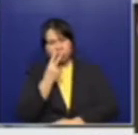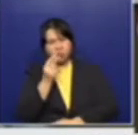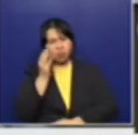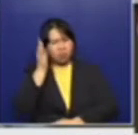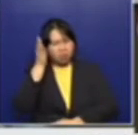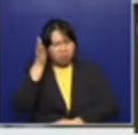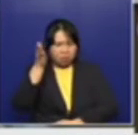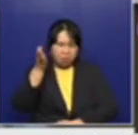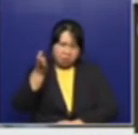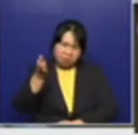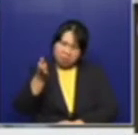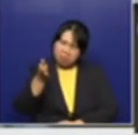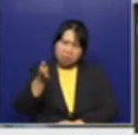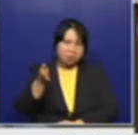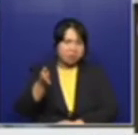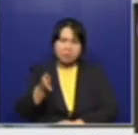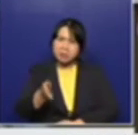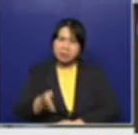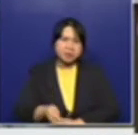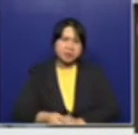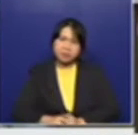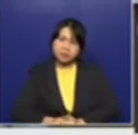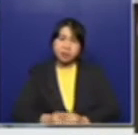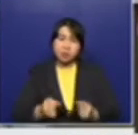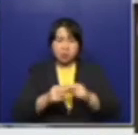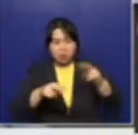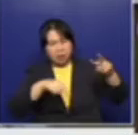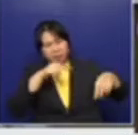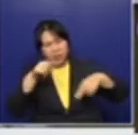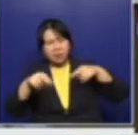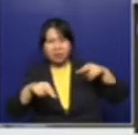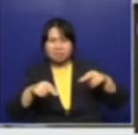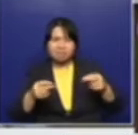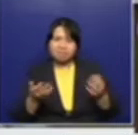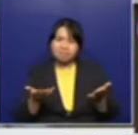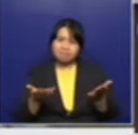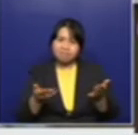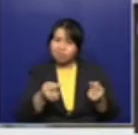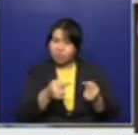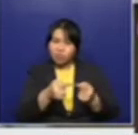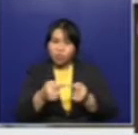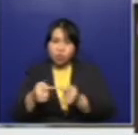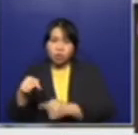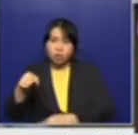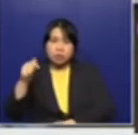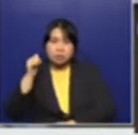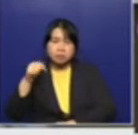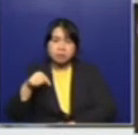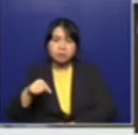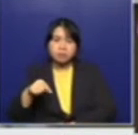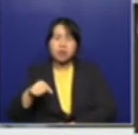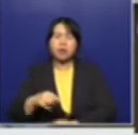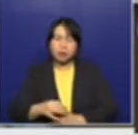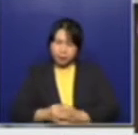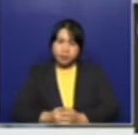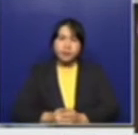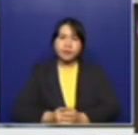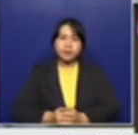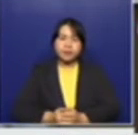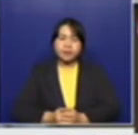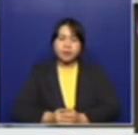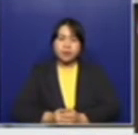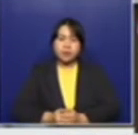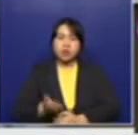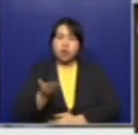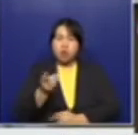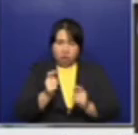คตในประเทศนี้ถ้าการปกครองจะเป็นรูปแบบอย่างนี้ต่อไปท่านประธานครับ